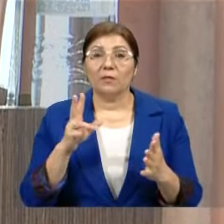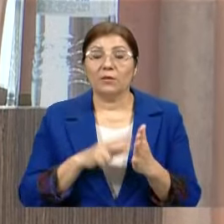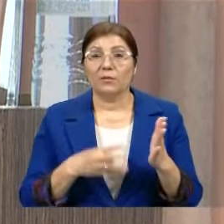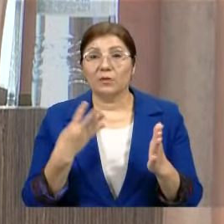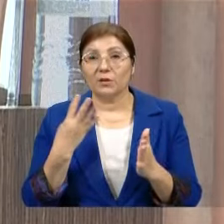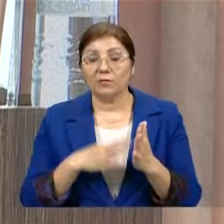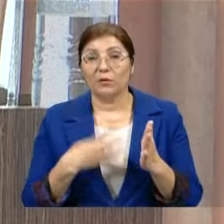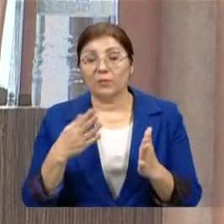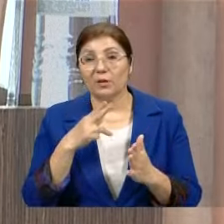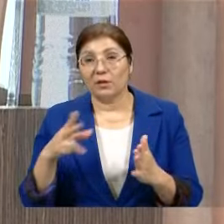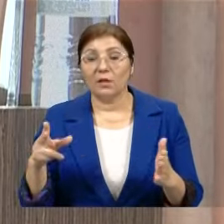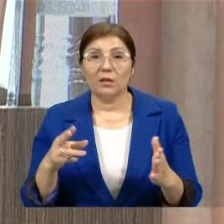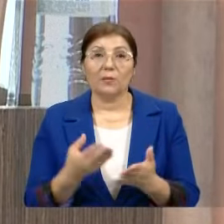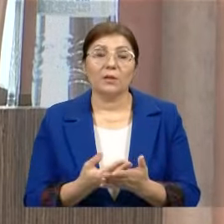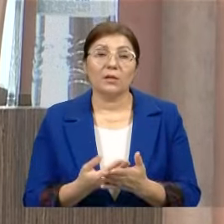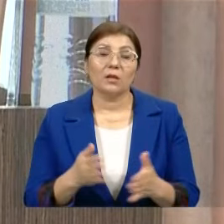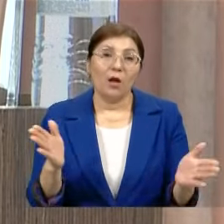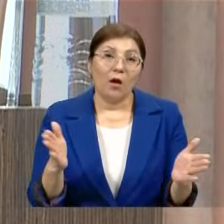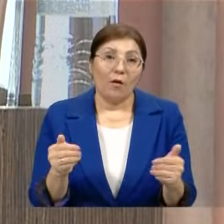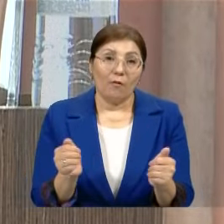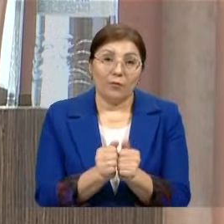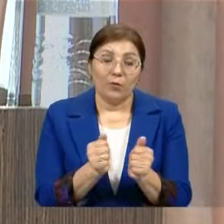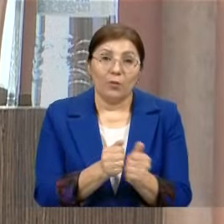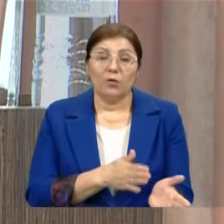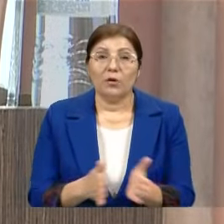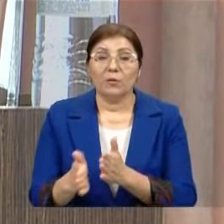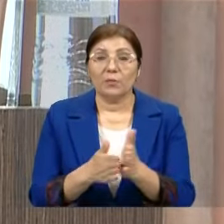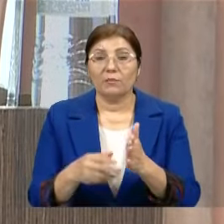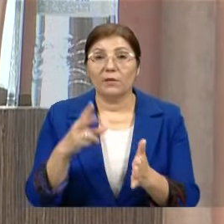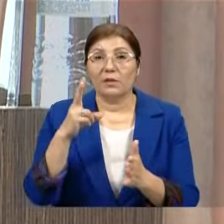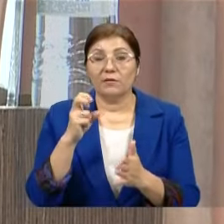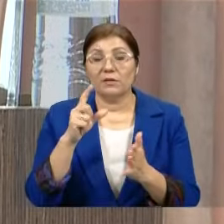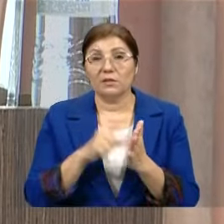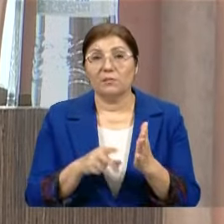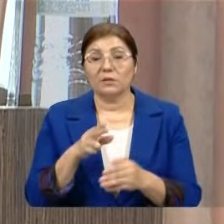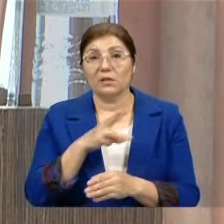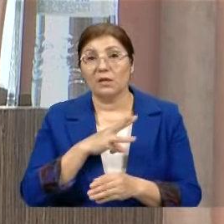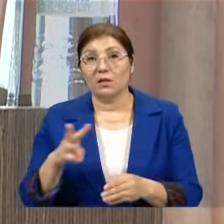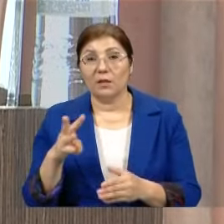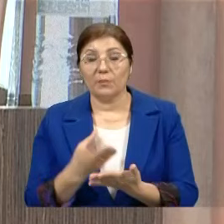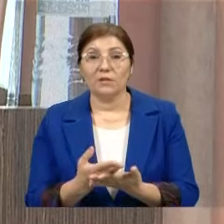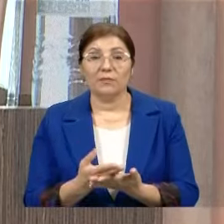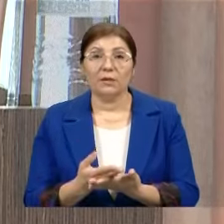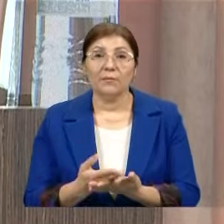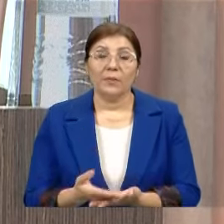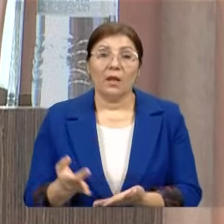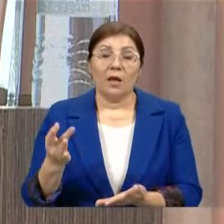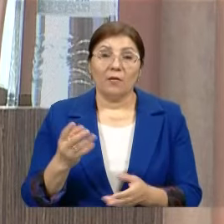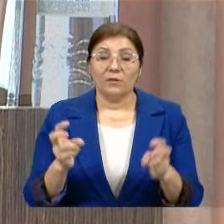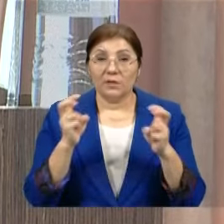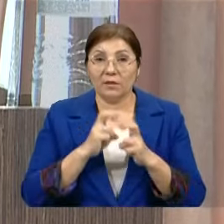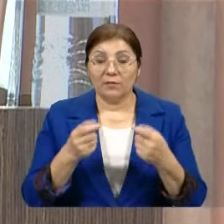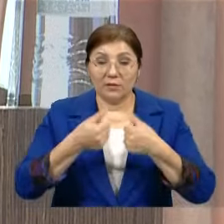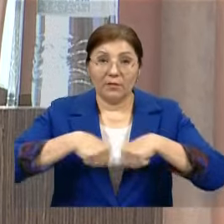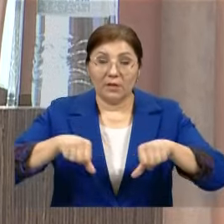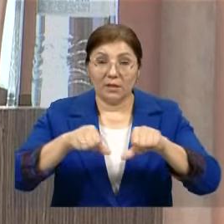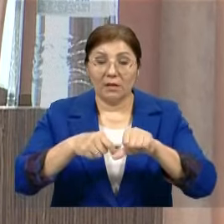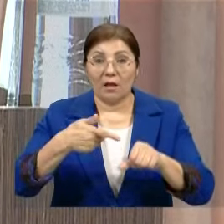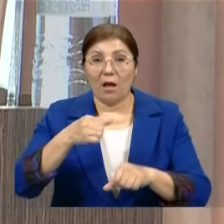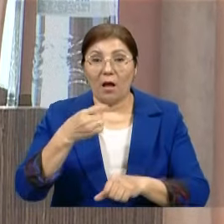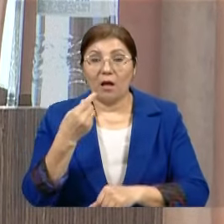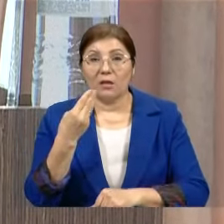895 километров, вдоль дорог областного значения на расстоянии 270 километров. Регулярно ведется космический мониторинг Национальной комиссии